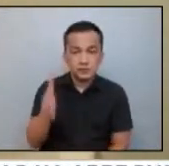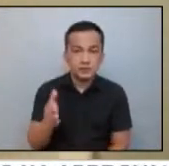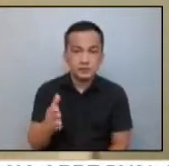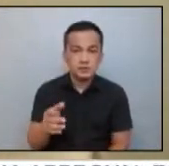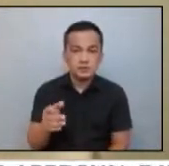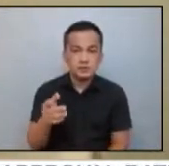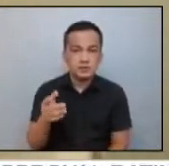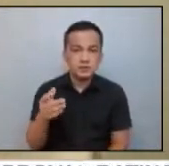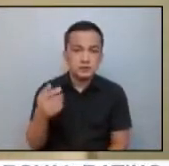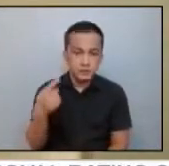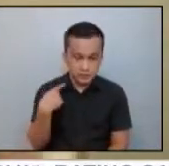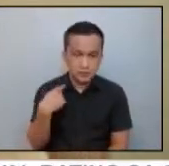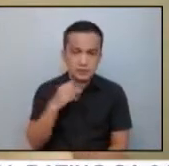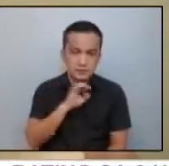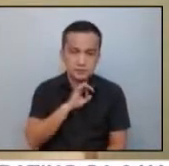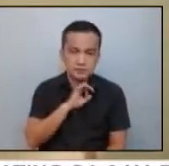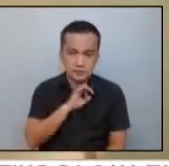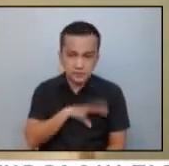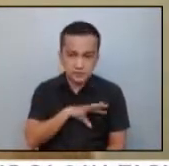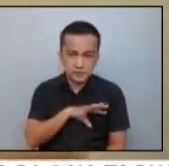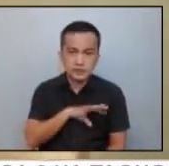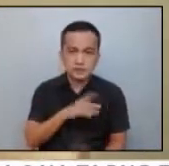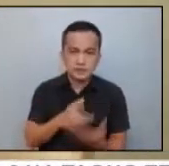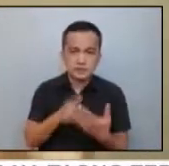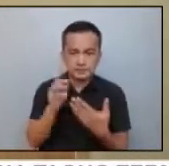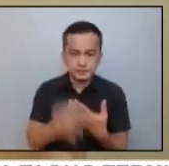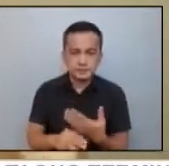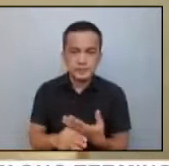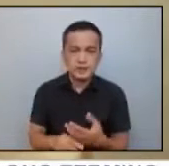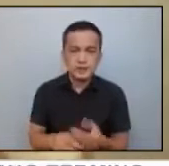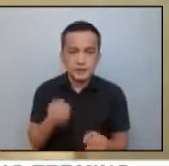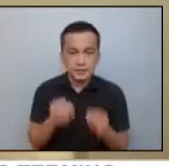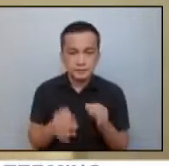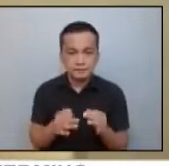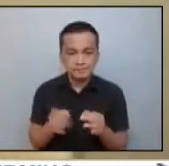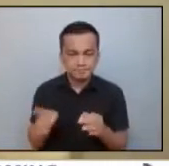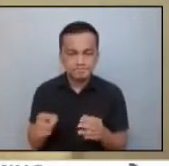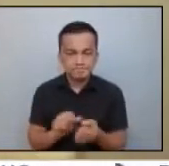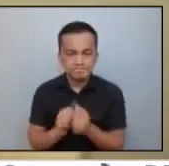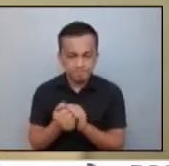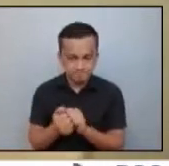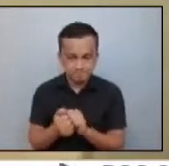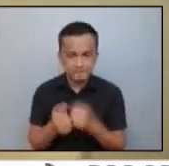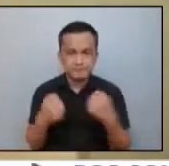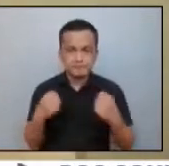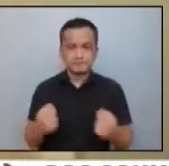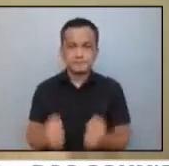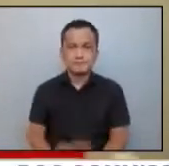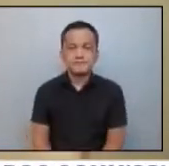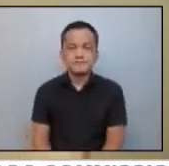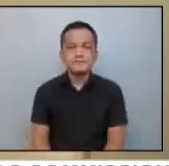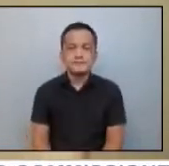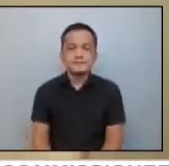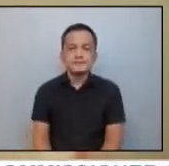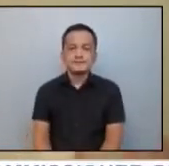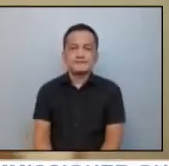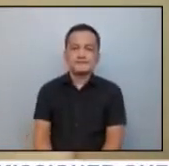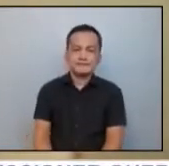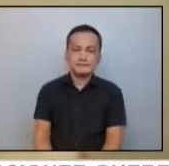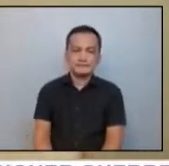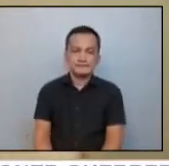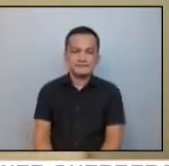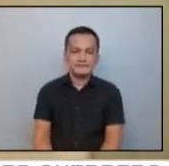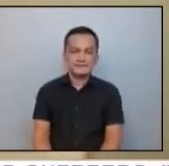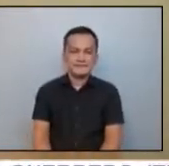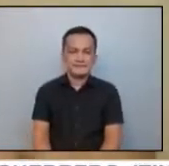makinabang sa programang ito kung ito po ay magiging matibay. Ora, so support. So